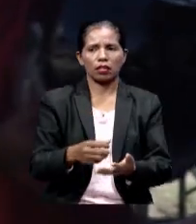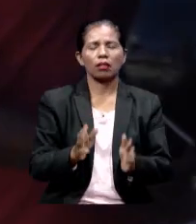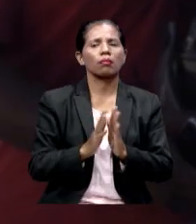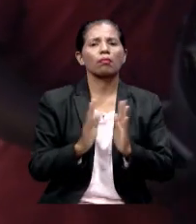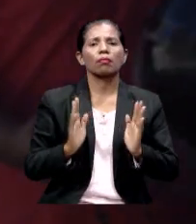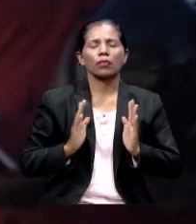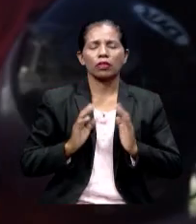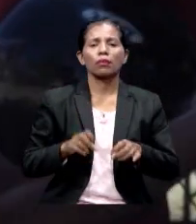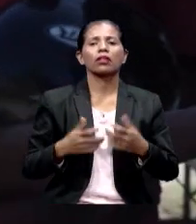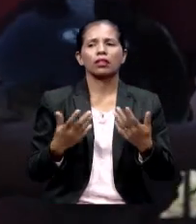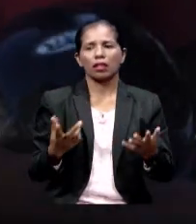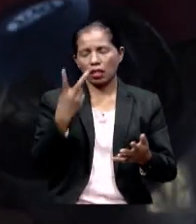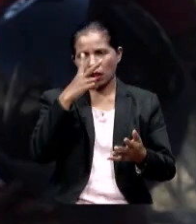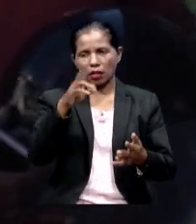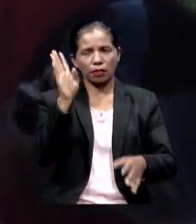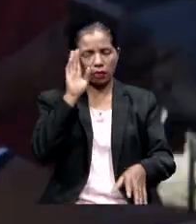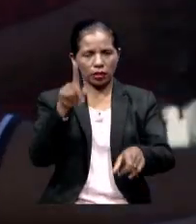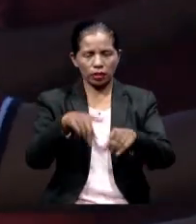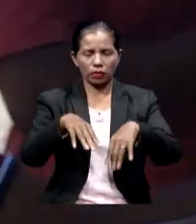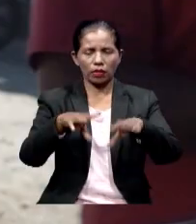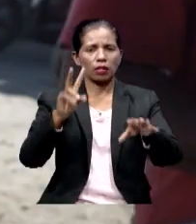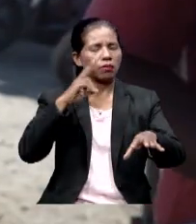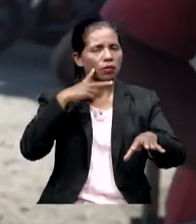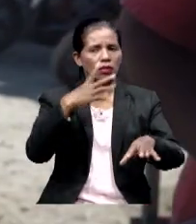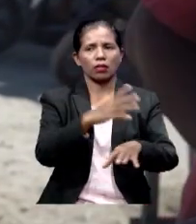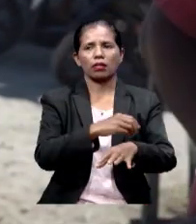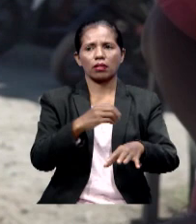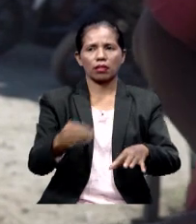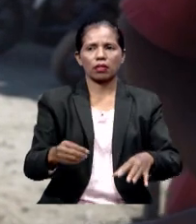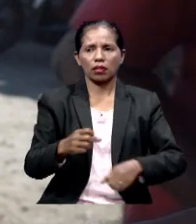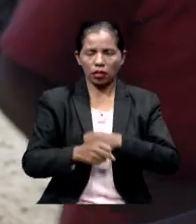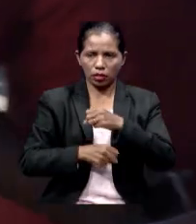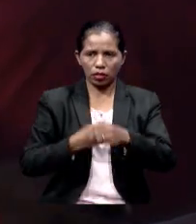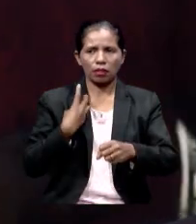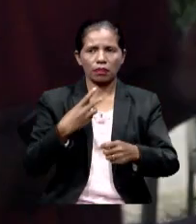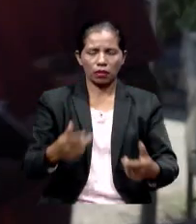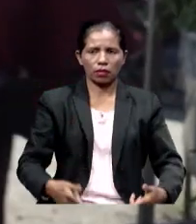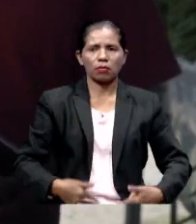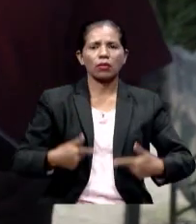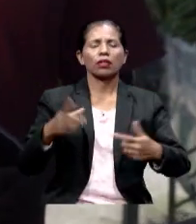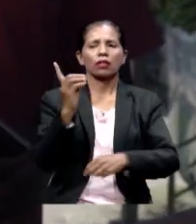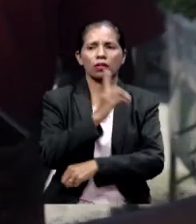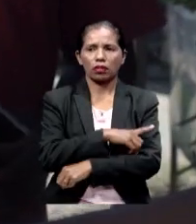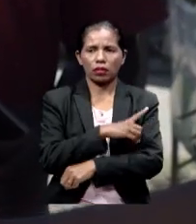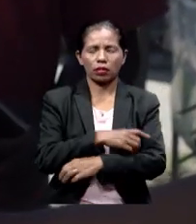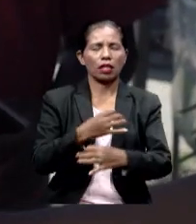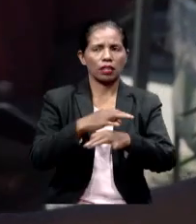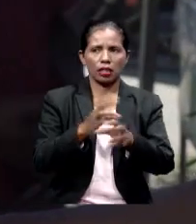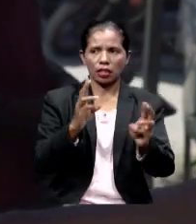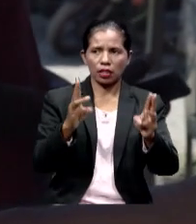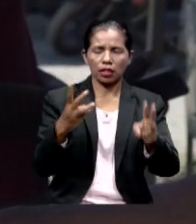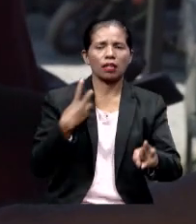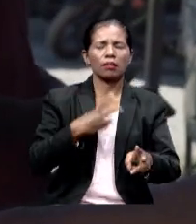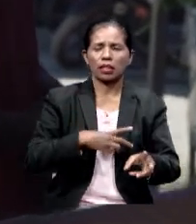man agora hari kami bin serafan moro mus rai rahun mahan loris terus maka kami beli moris lor loran nih ke hadiah lalai kami nih